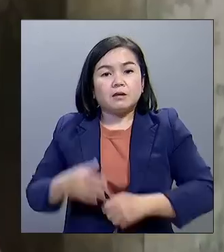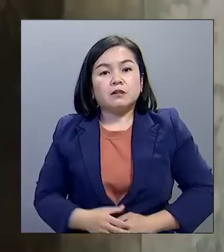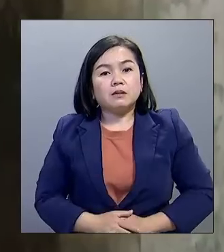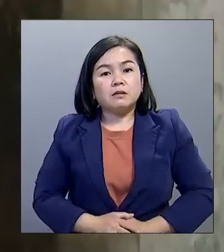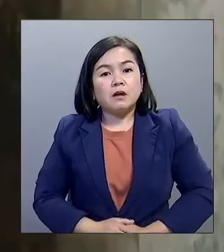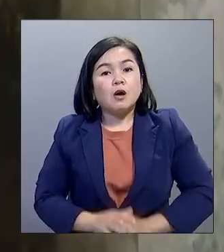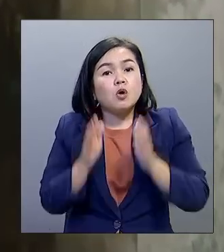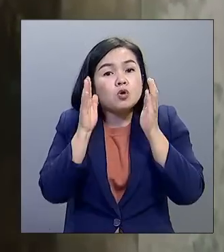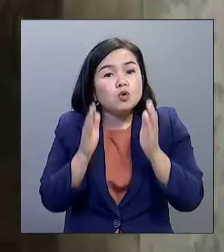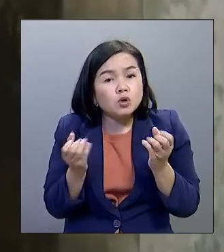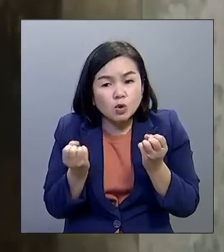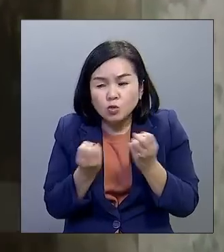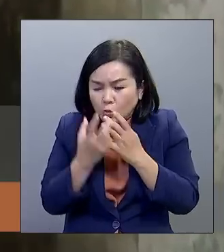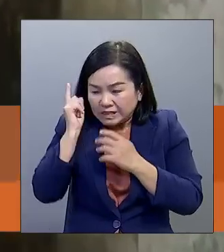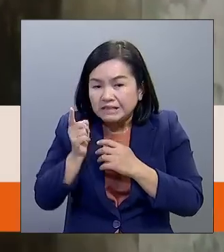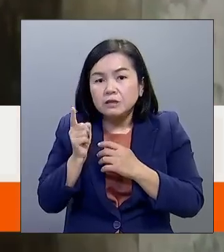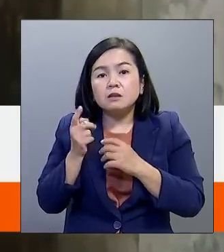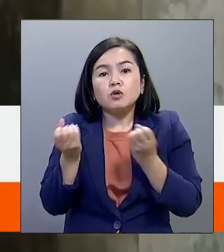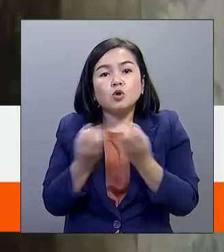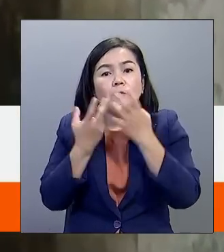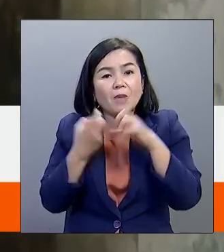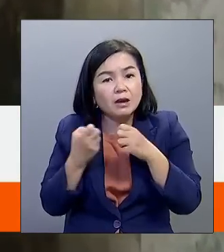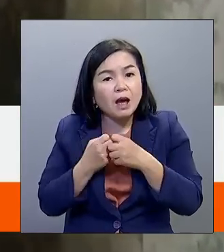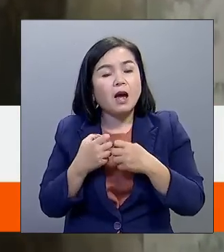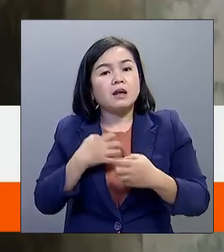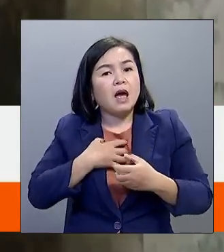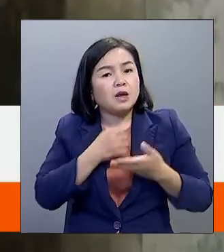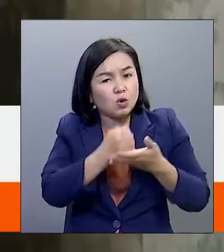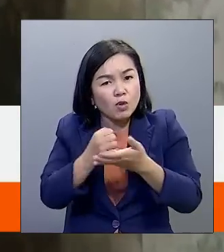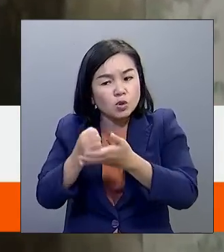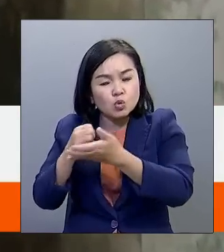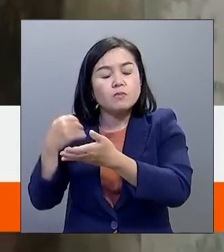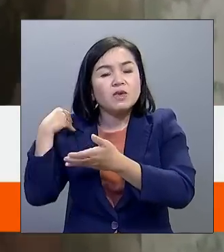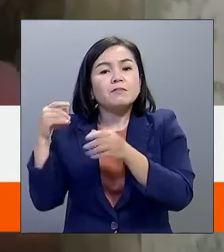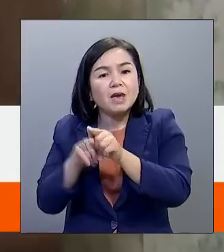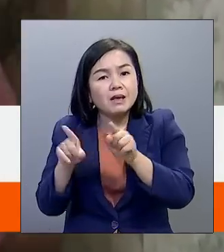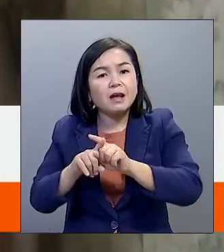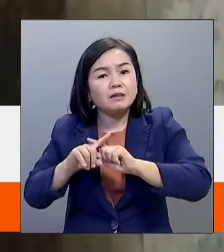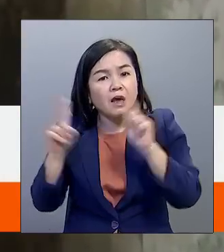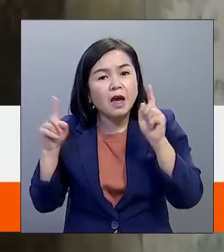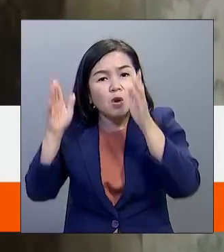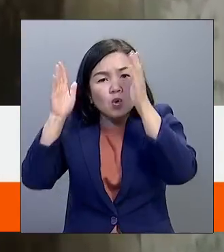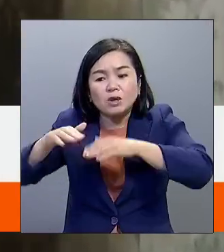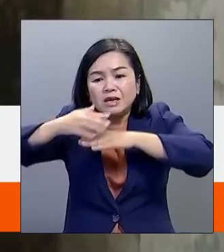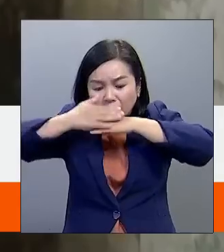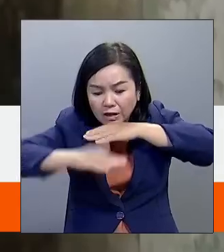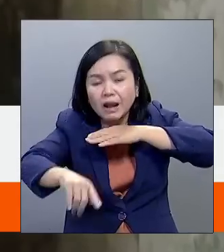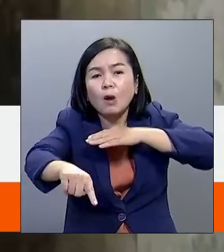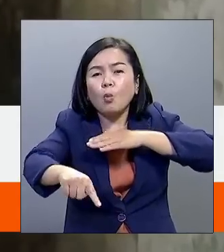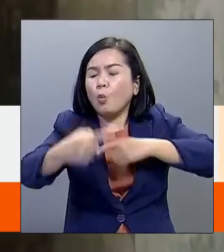ที่เขาท่านจริงๆไอ้ยายถูกคนยายให้ช่วยเพ่เนี่ยแต่ว่าบุตรที่เขาอยู่ข้างหลังมันนักว่าเ